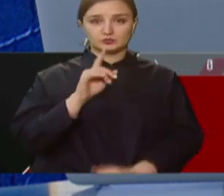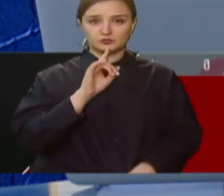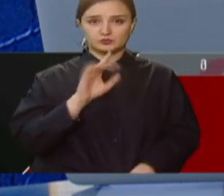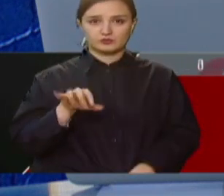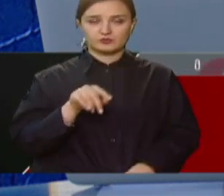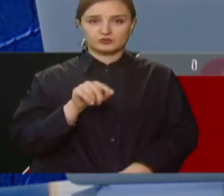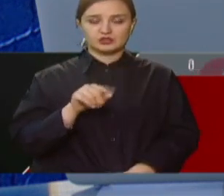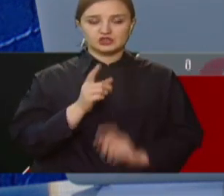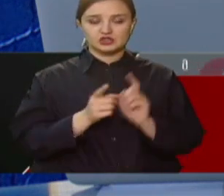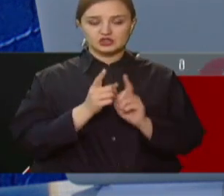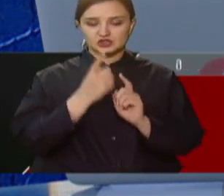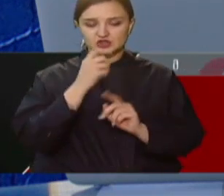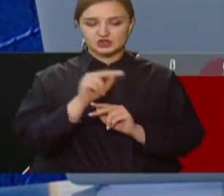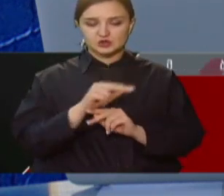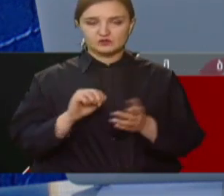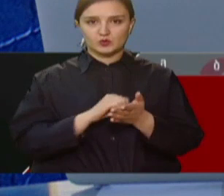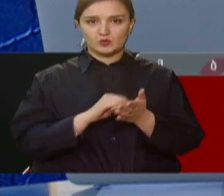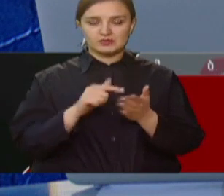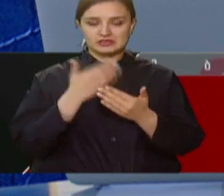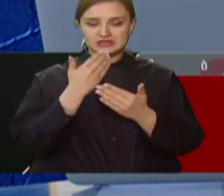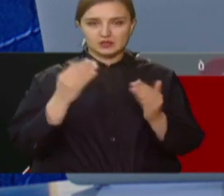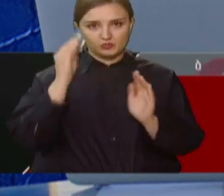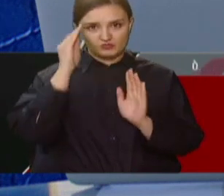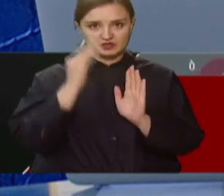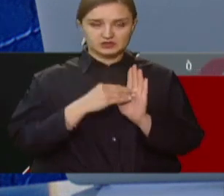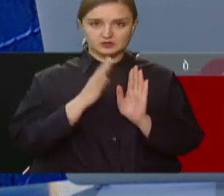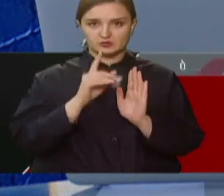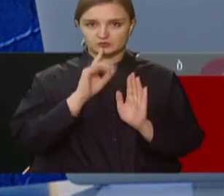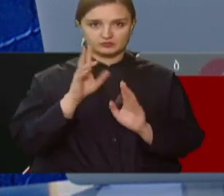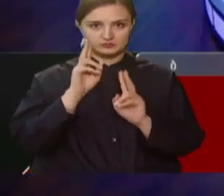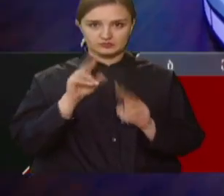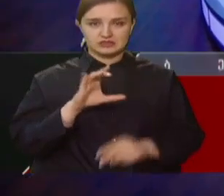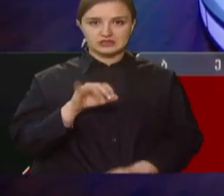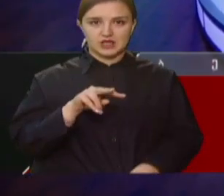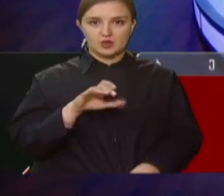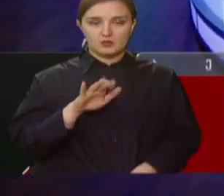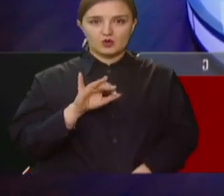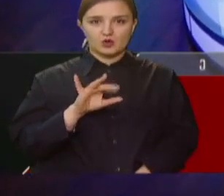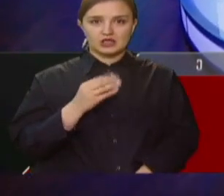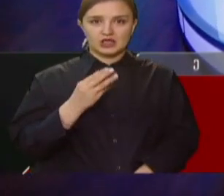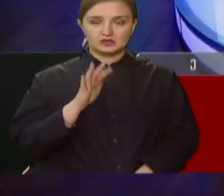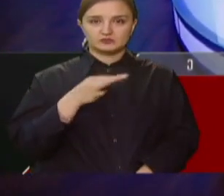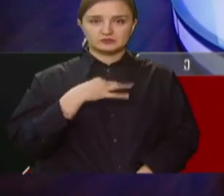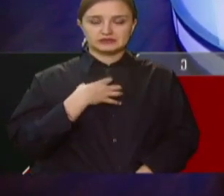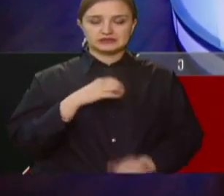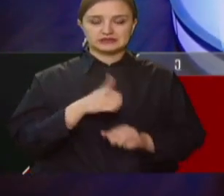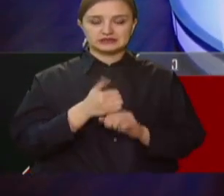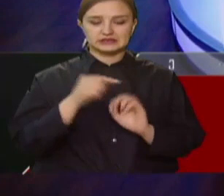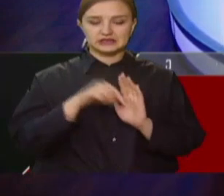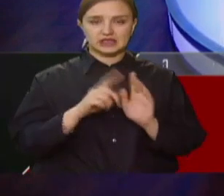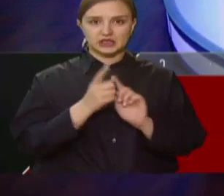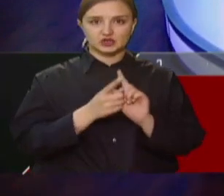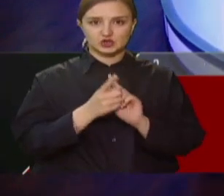არა რომელიმე შესწორება დოკუმენტის საბოლოო ვერსიაში. Salome Kokiashvili გვეტყვის ძირითადად რა შინაარსის შესწორებები